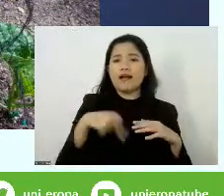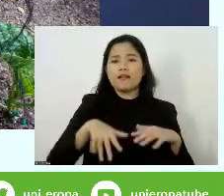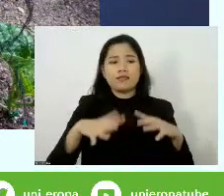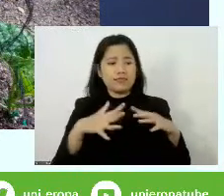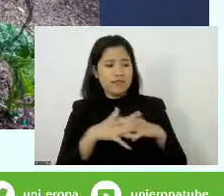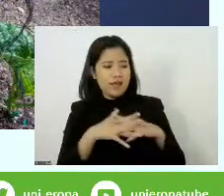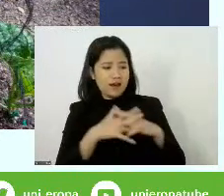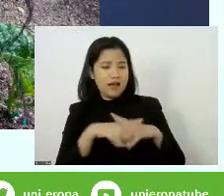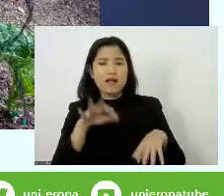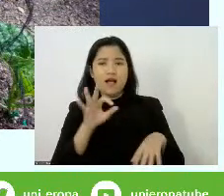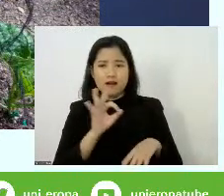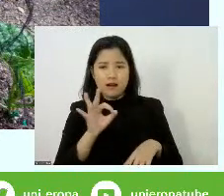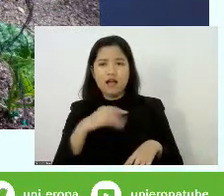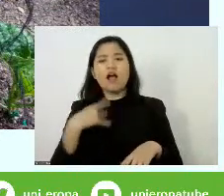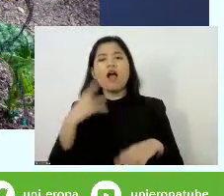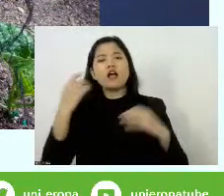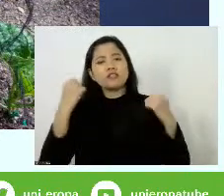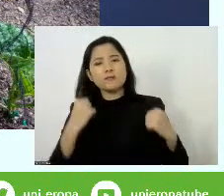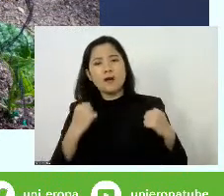berkebun juga